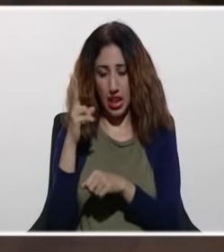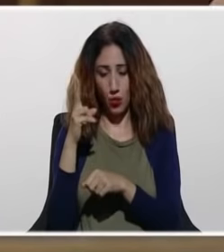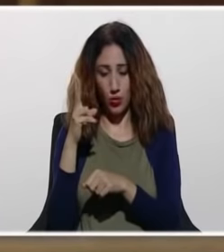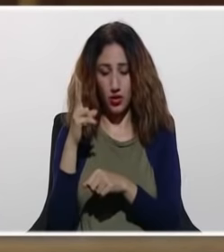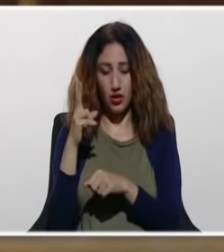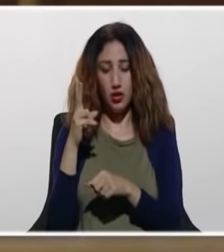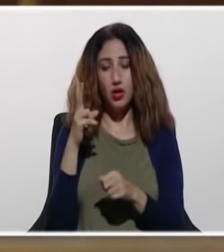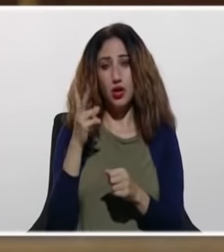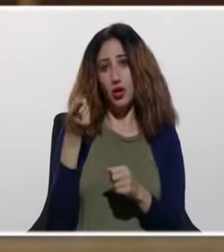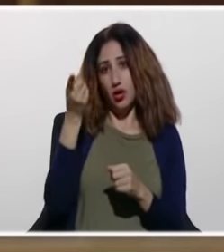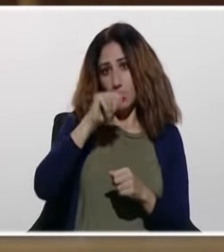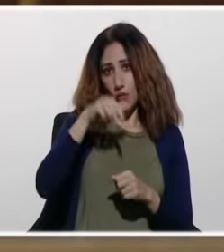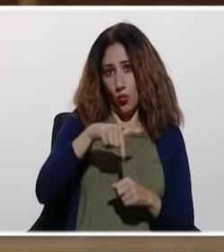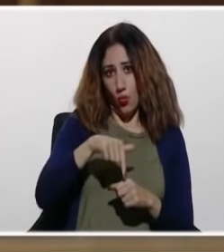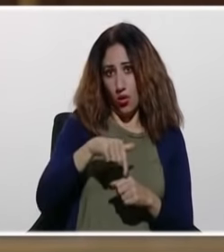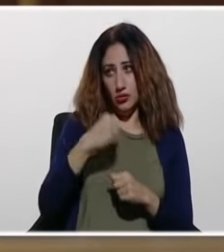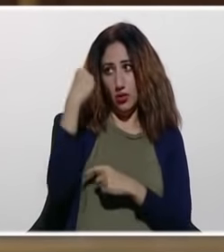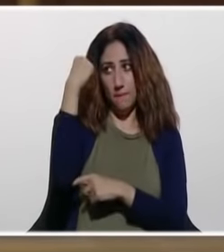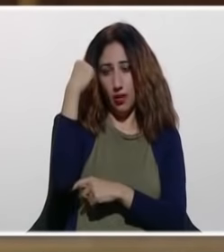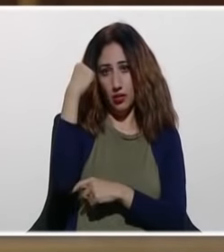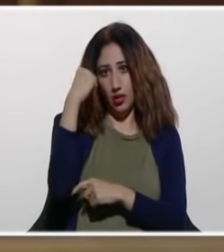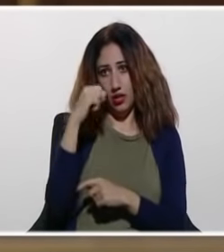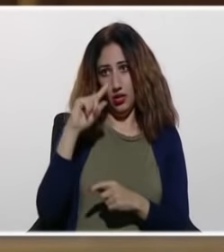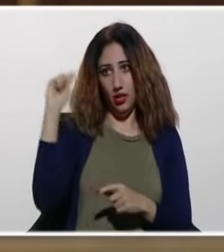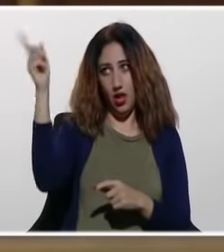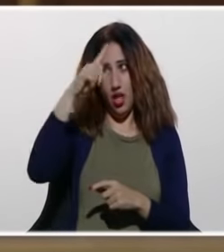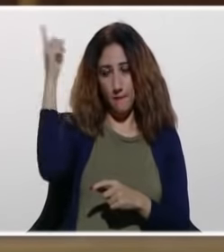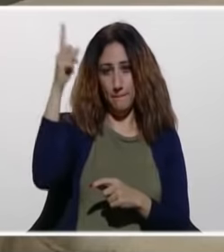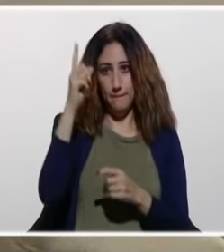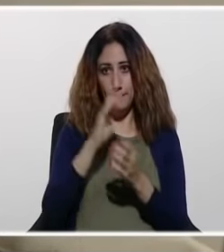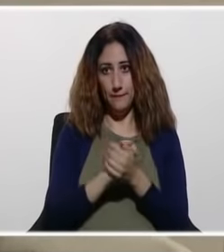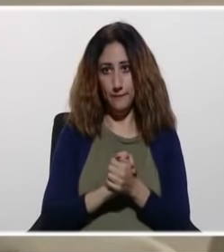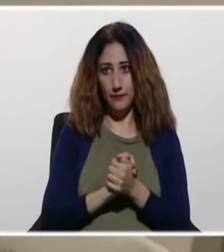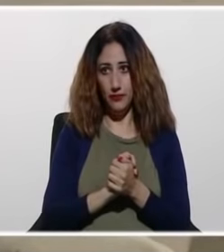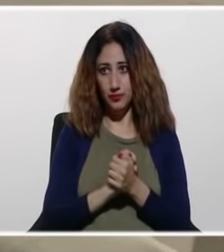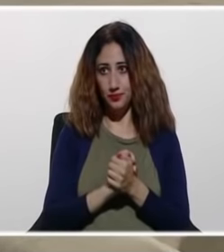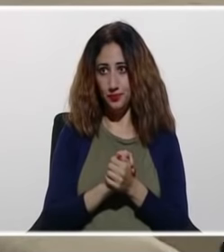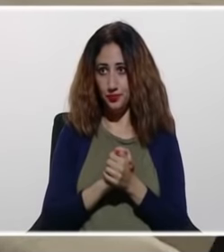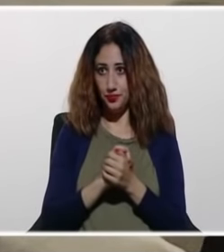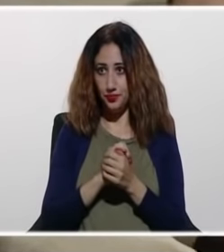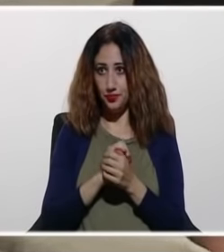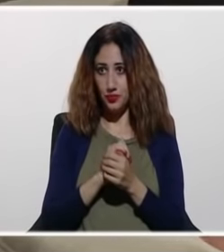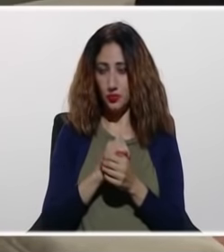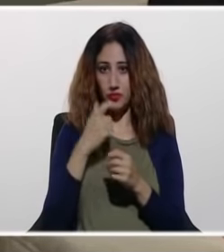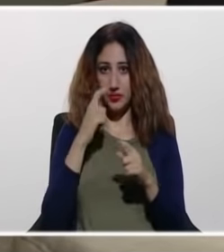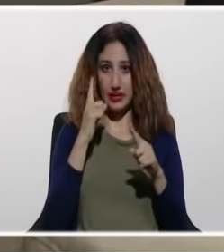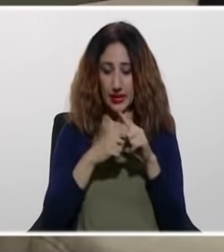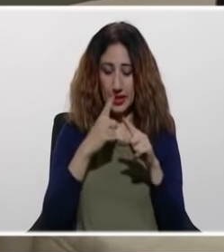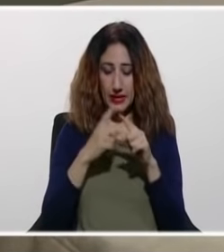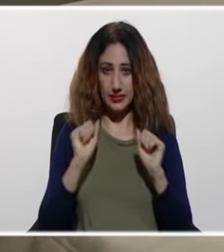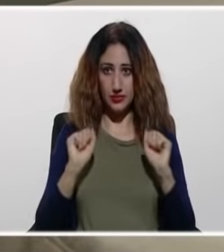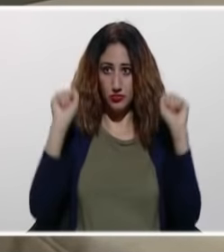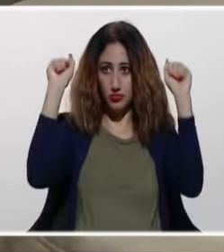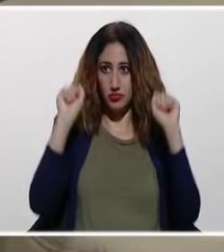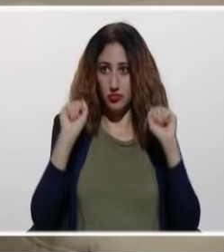ثانوي في مدرسه ثانوي لبطله من اقوى السيدات في العالم العربي. هو الحديد عموما بيدي هيبه للإنسان